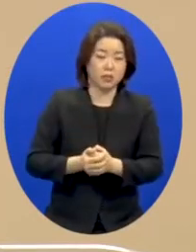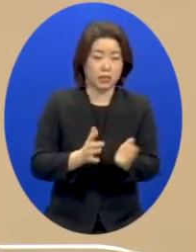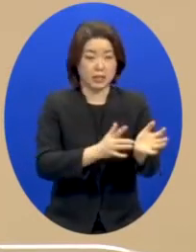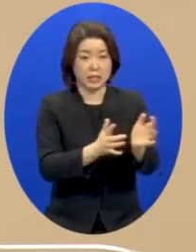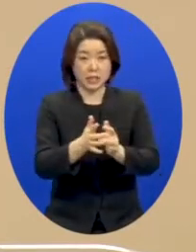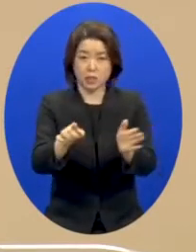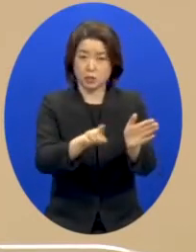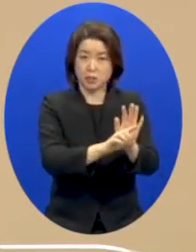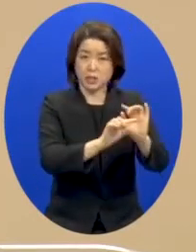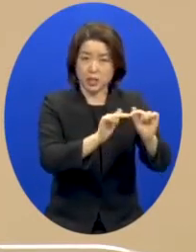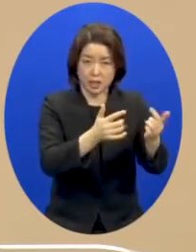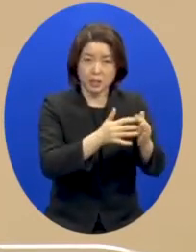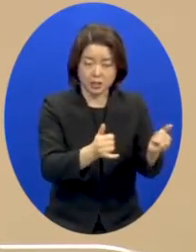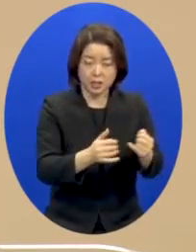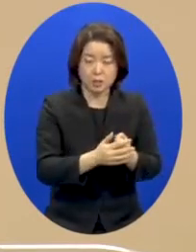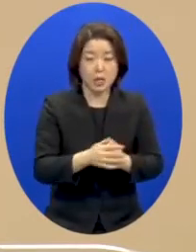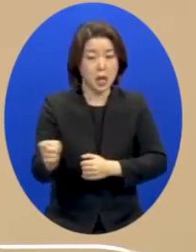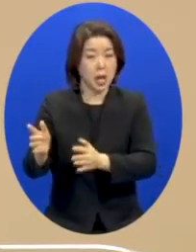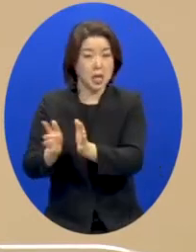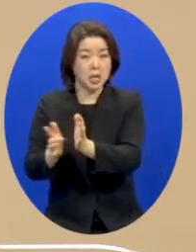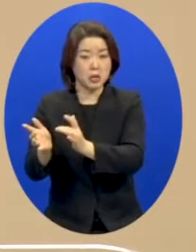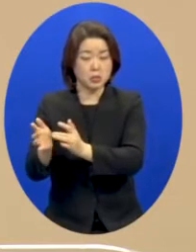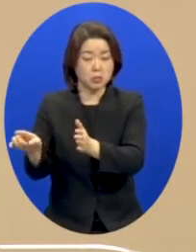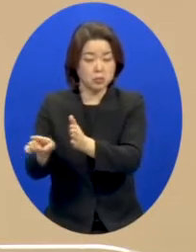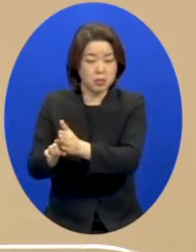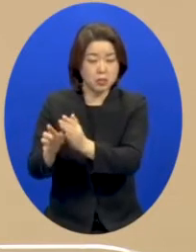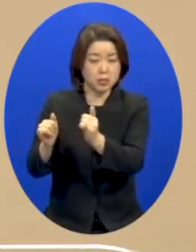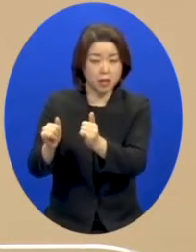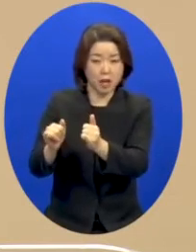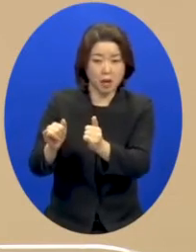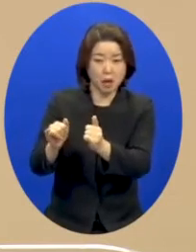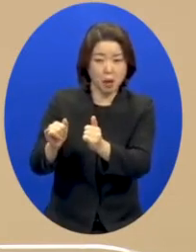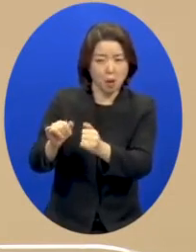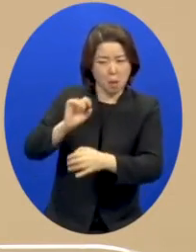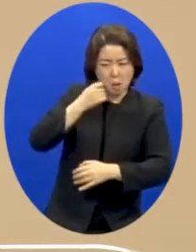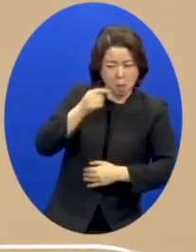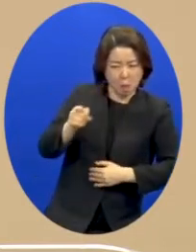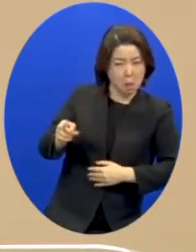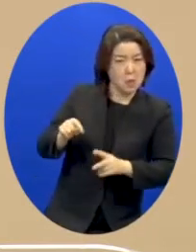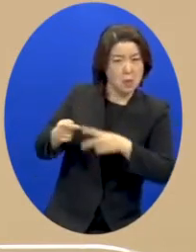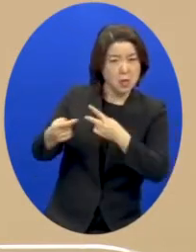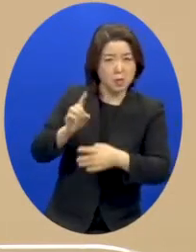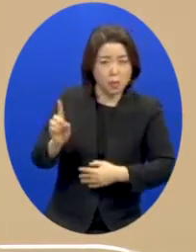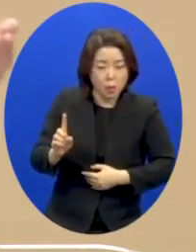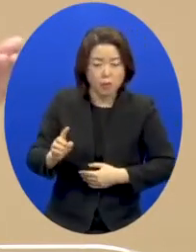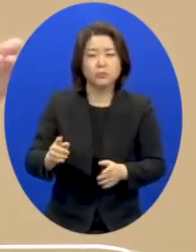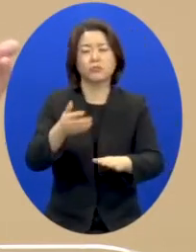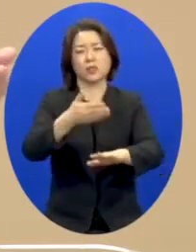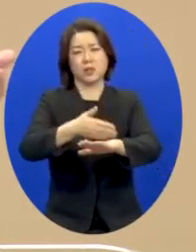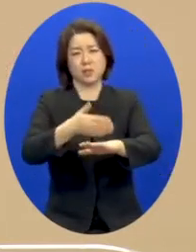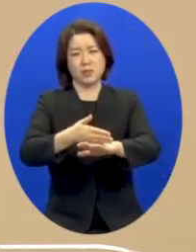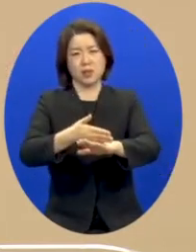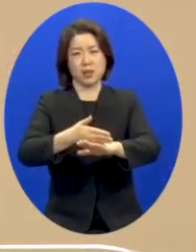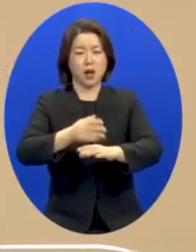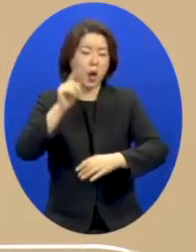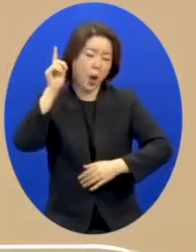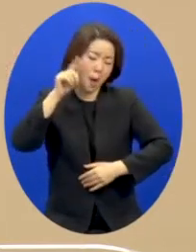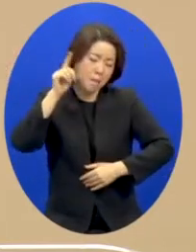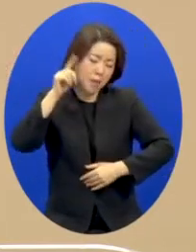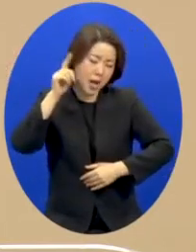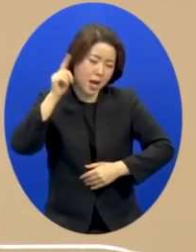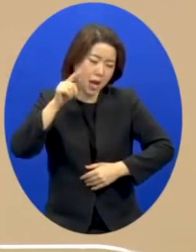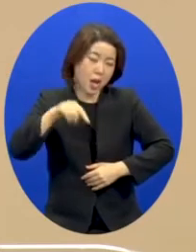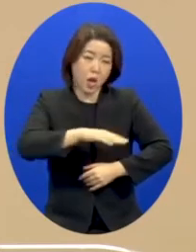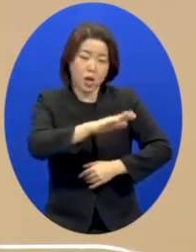사람들이 예수 믿는 사람들을 정말 이해하기 어려워하는 게 바로 이 감사입니다. 매주일 우리가 이렇게